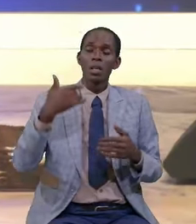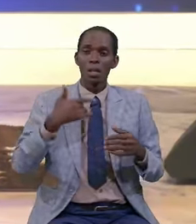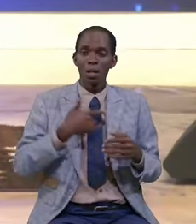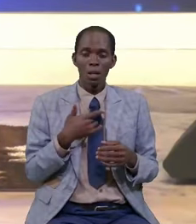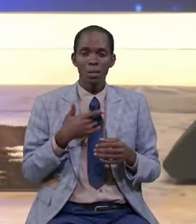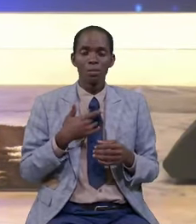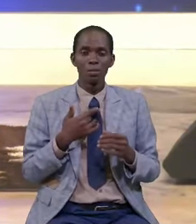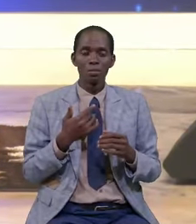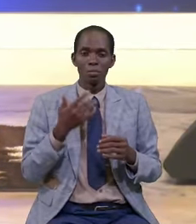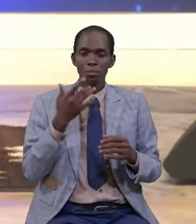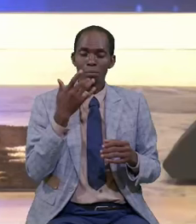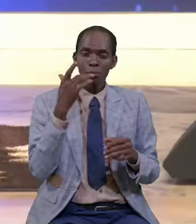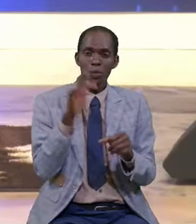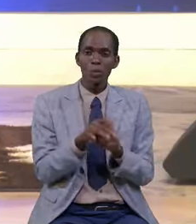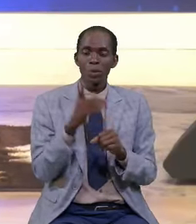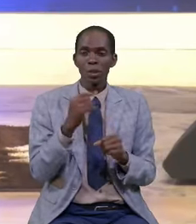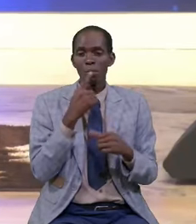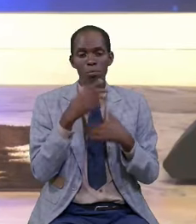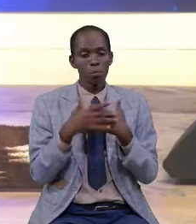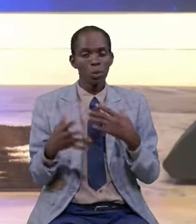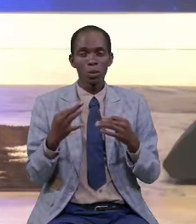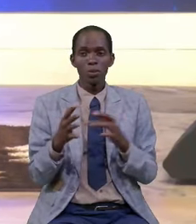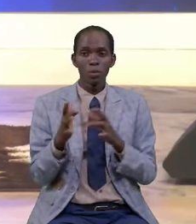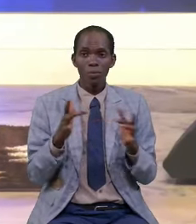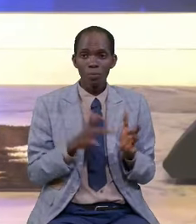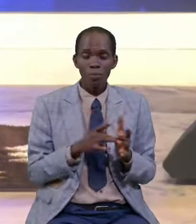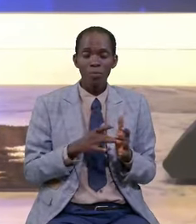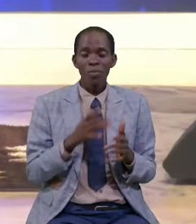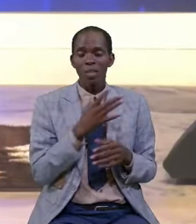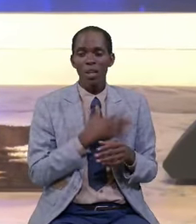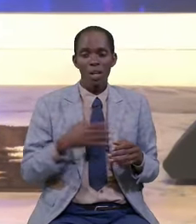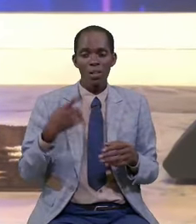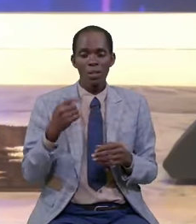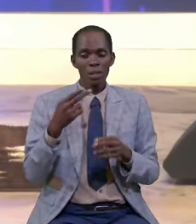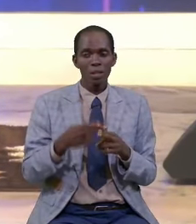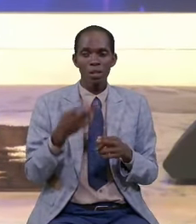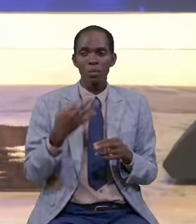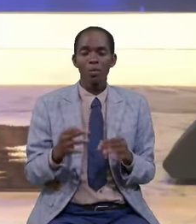Il a plaidé le sang de Jésus, le nom de Jésus,